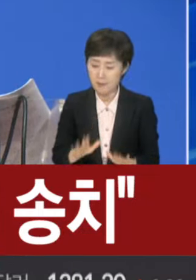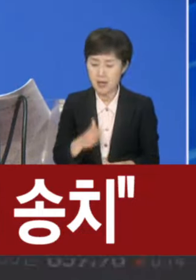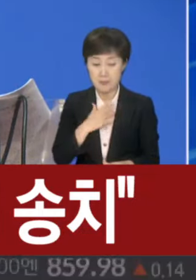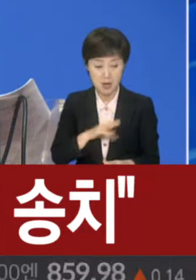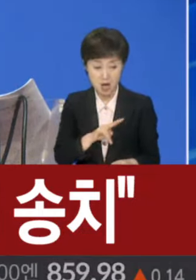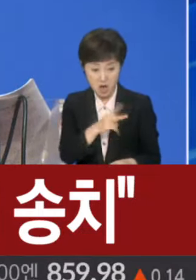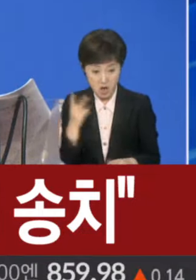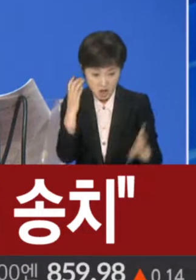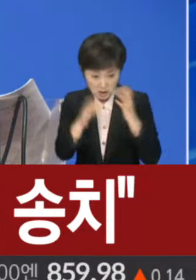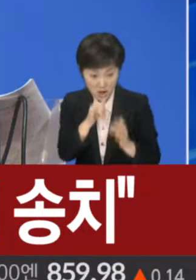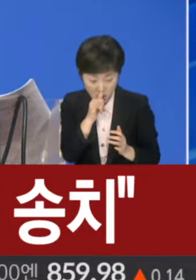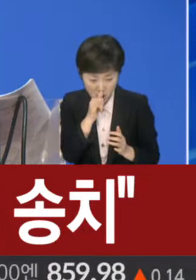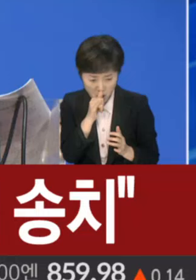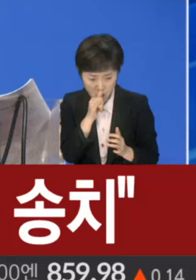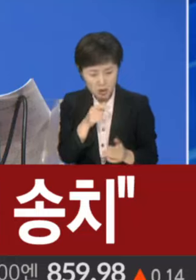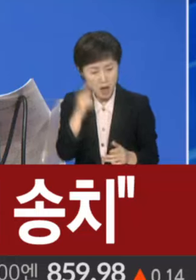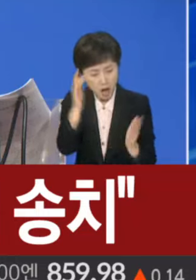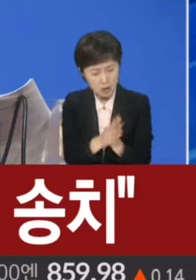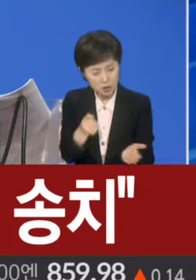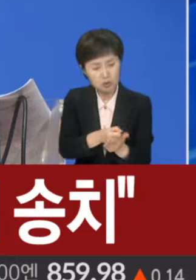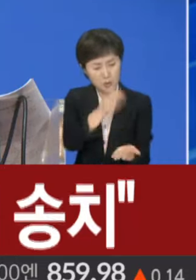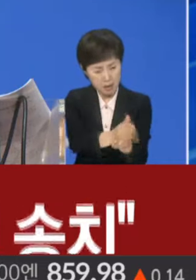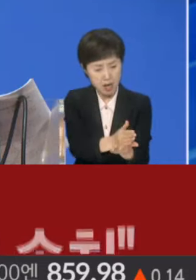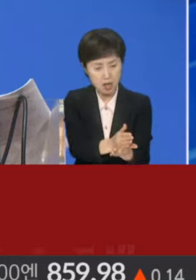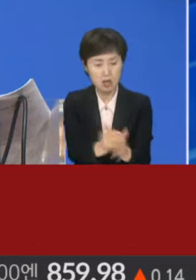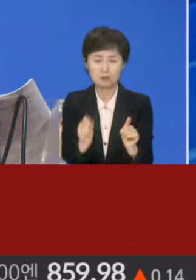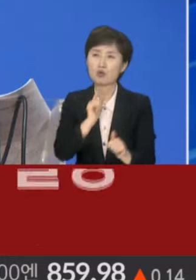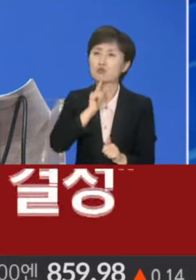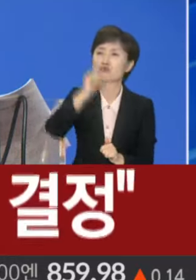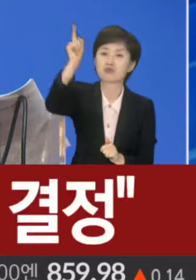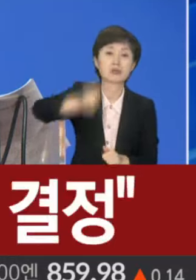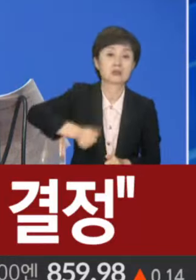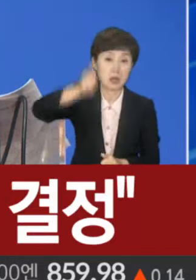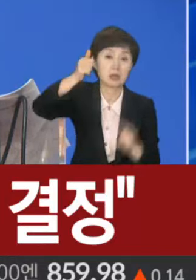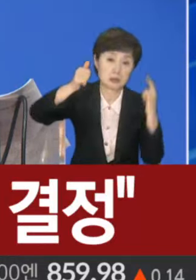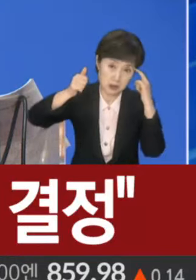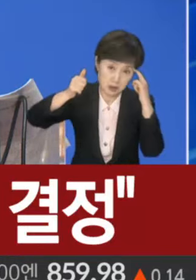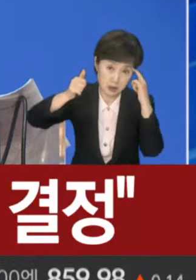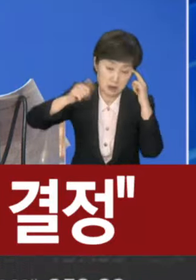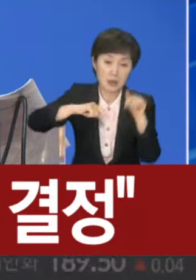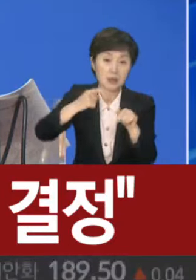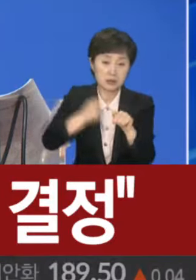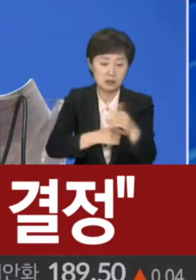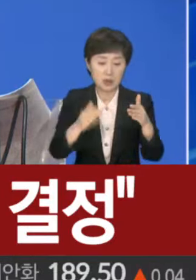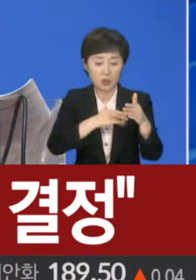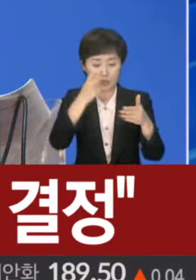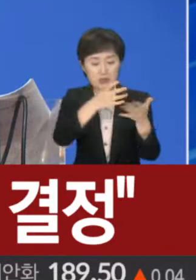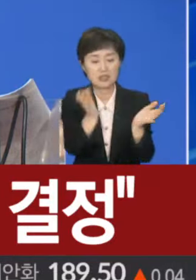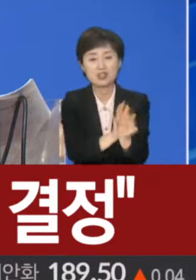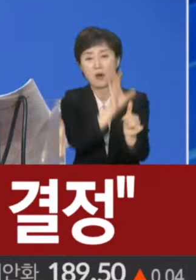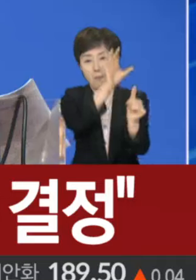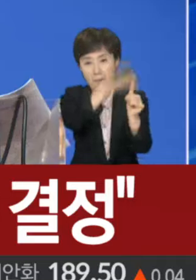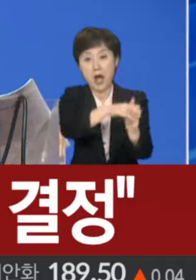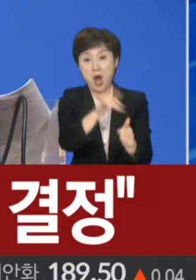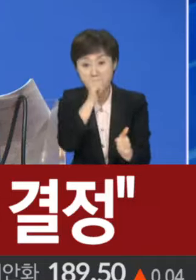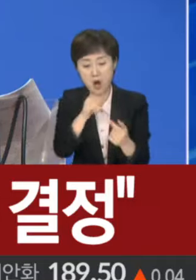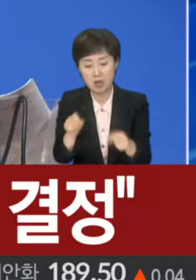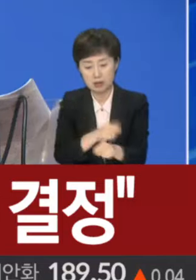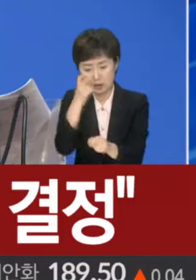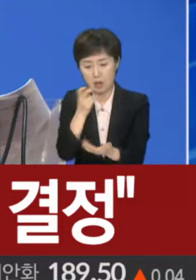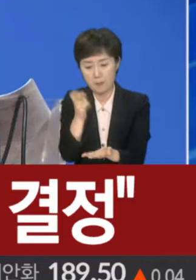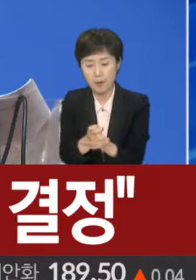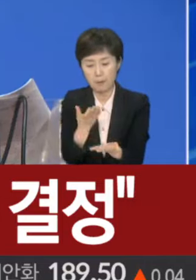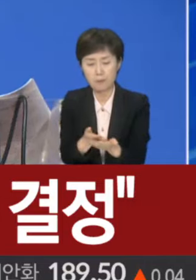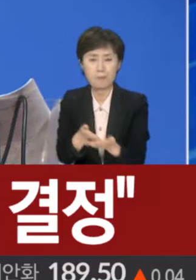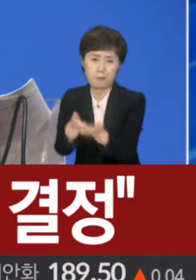이걸 법원에서 판단을 받아야 봐야 된다라는 어떤 얘기도 있기 때문에 결국에는 이게 공수처로도 넘어가고 뭐 특검법 얘기도 나오고 이런 상황으로